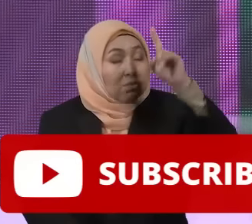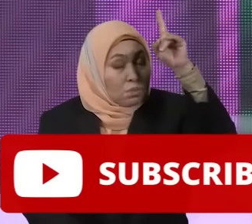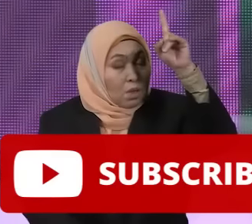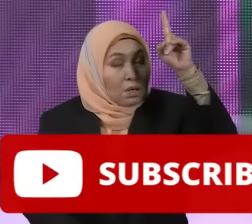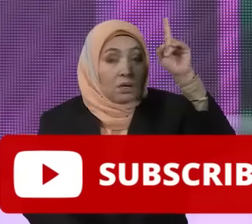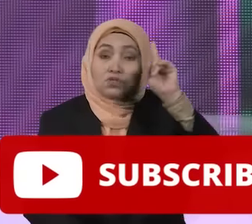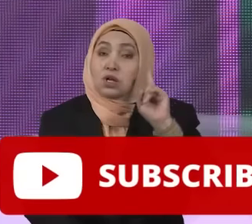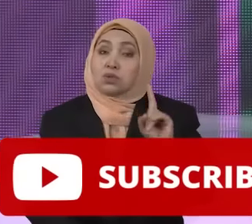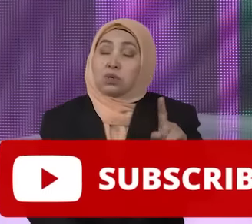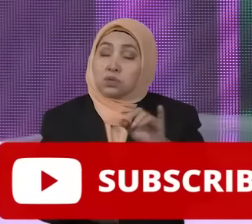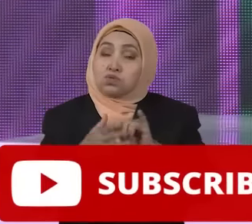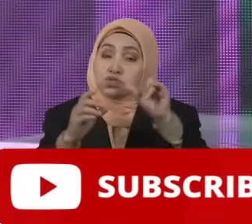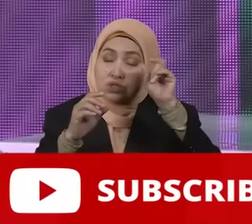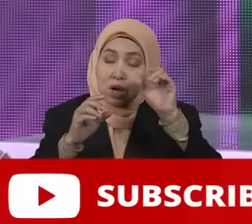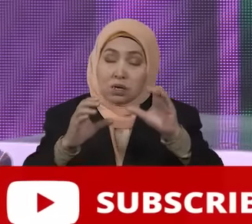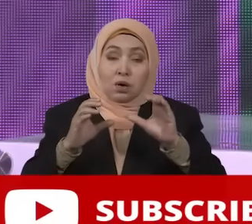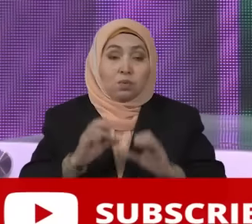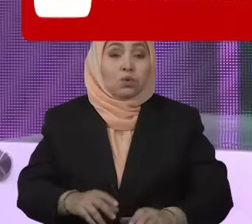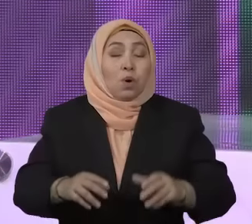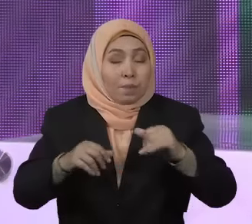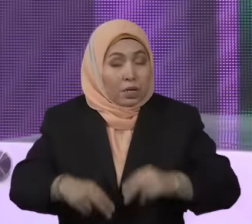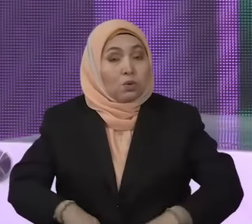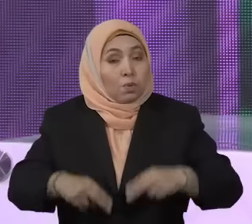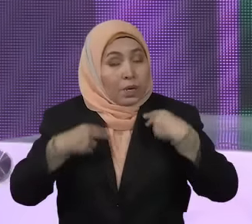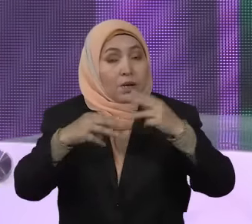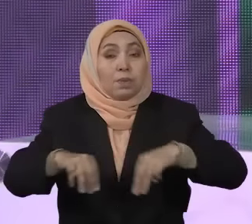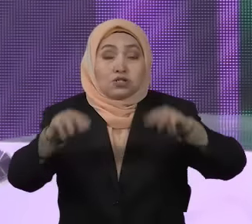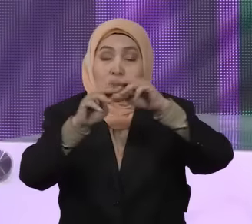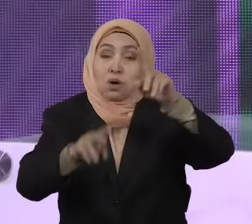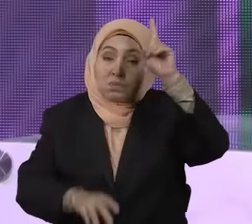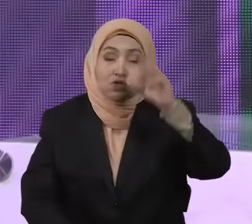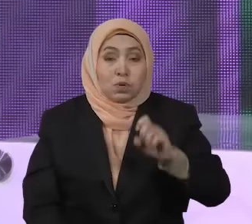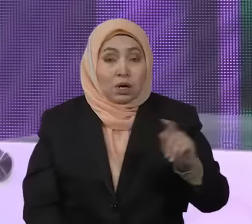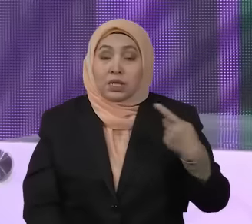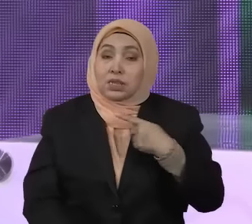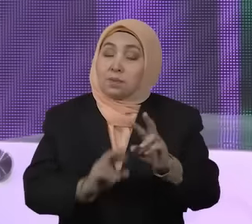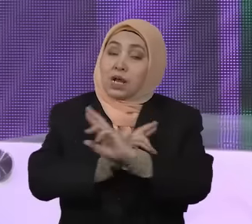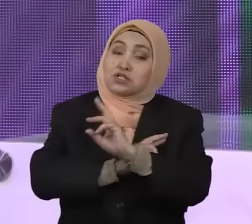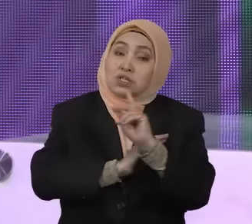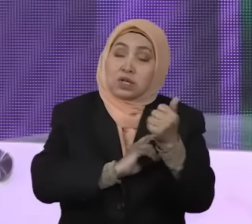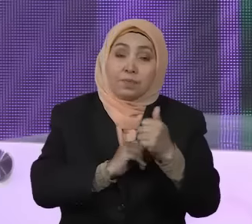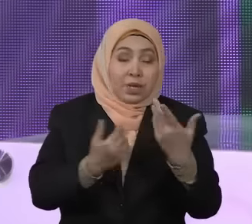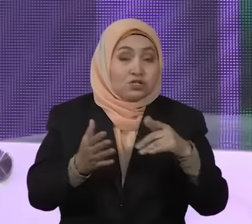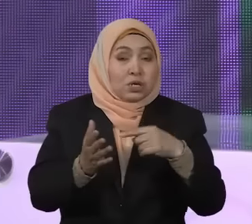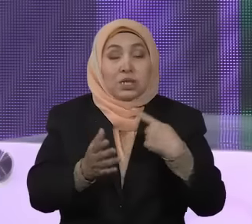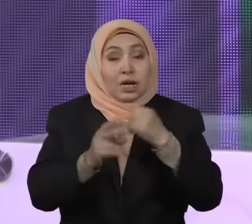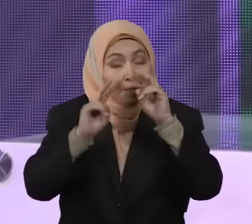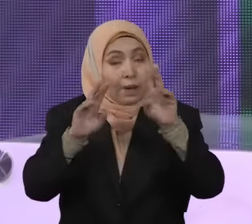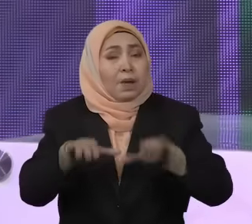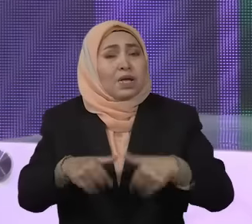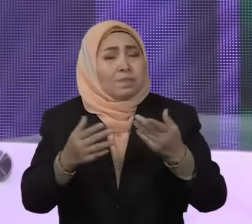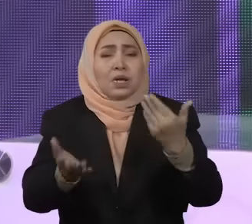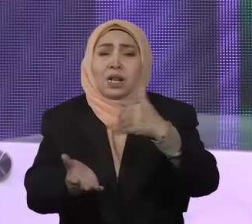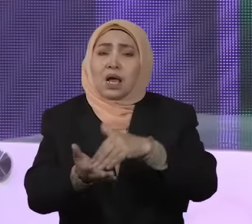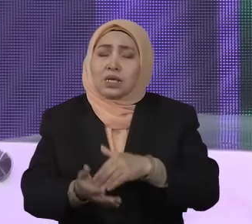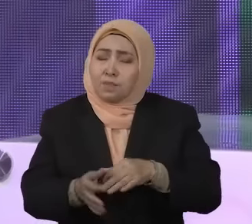Esa, itu adalah cara untuk memakmurkan masjid Allah Subhanahu Wa Taala. Kita berehat sebentar dan selepas ini kita akan melihat bagaimanakah